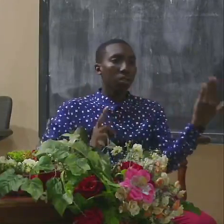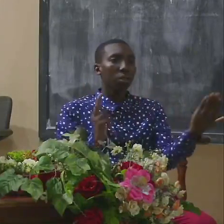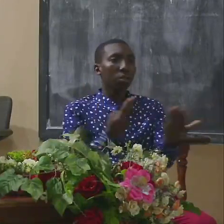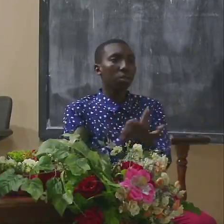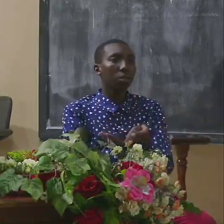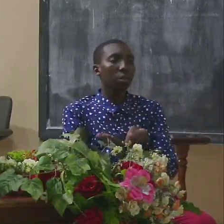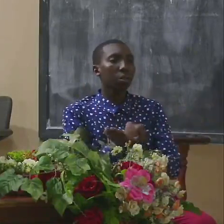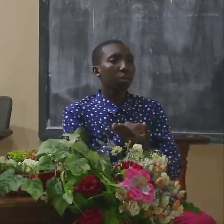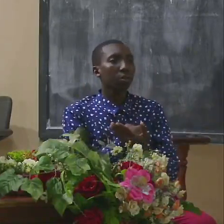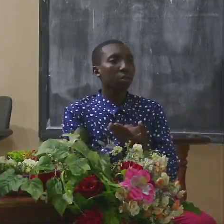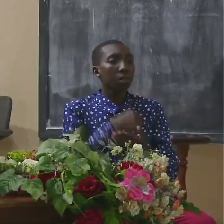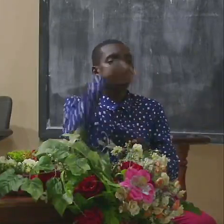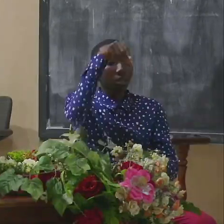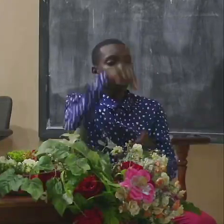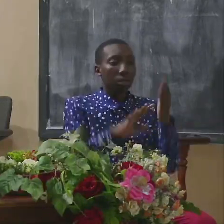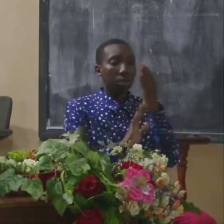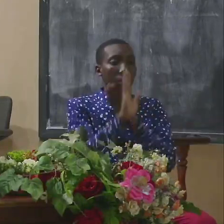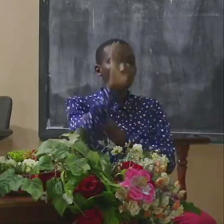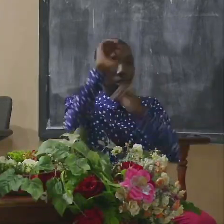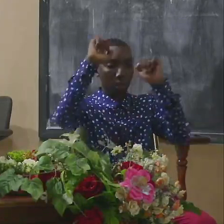avec nous.